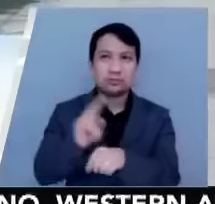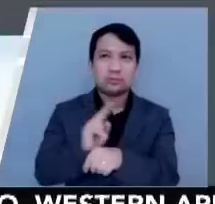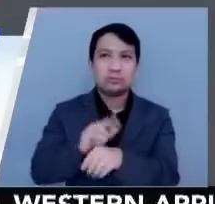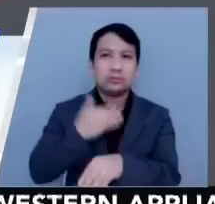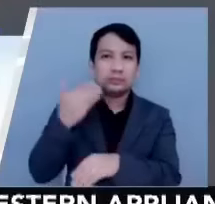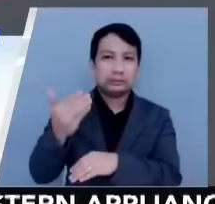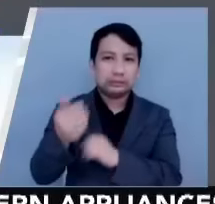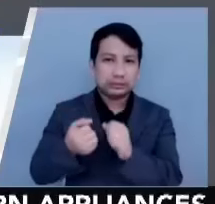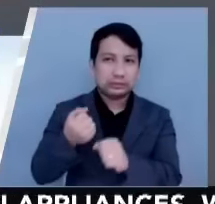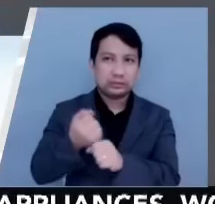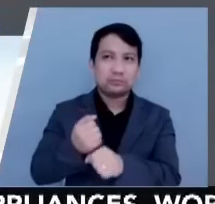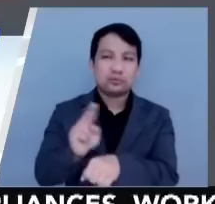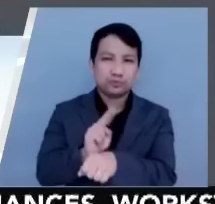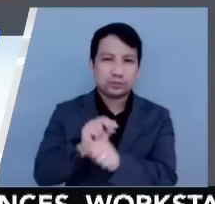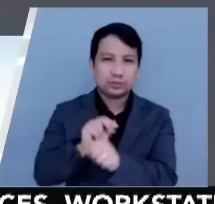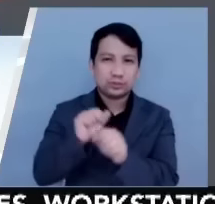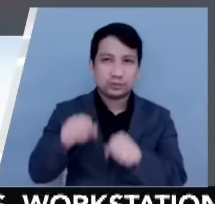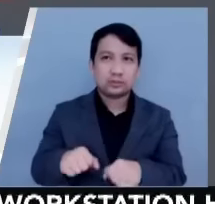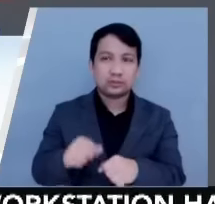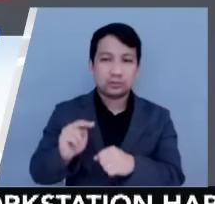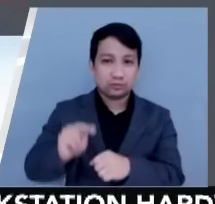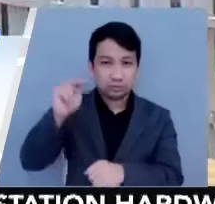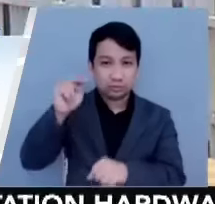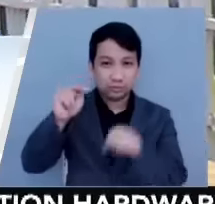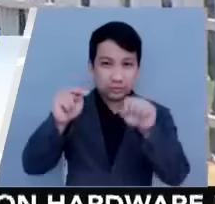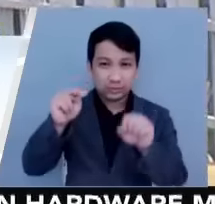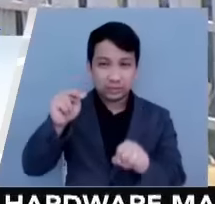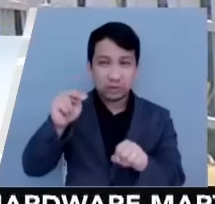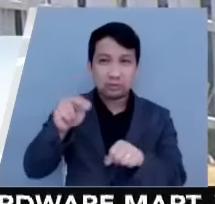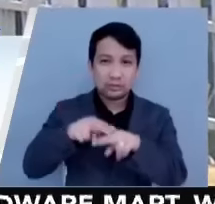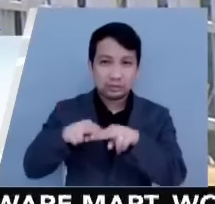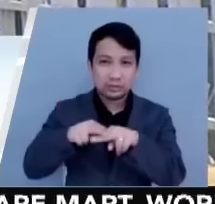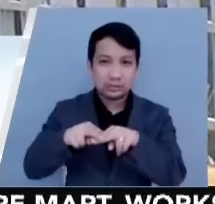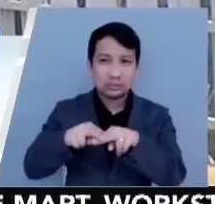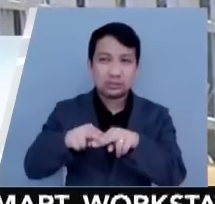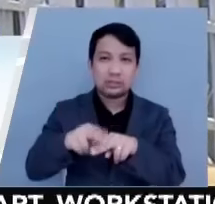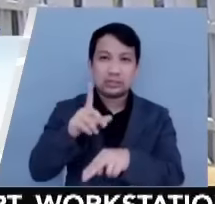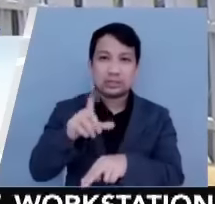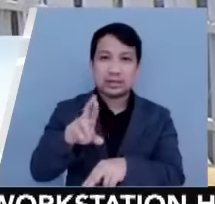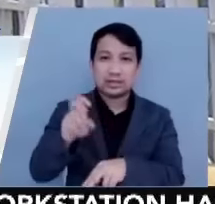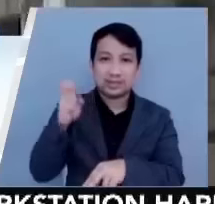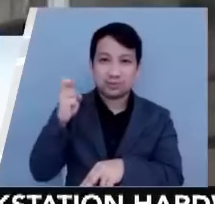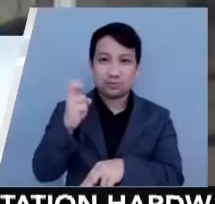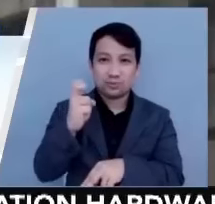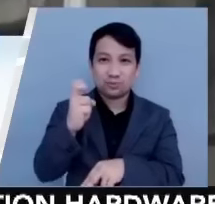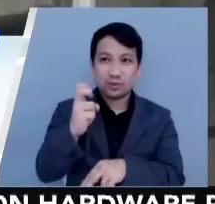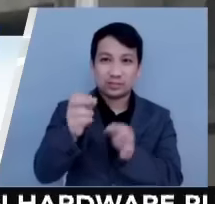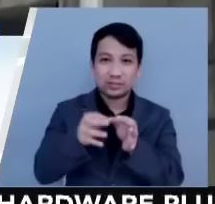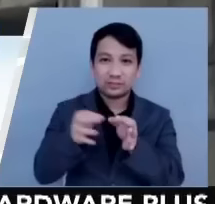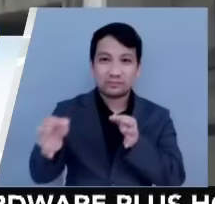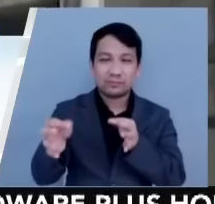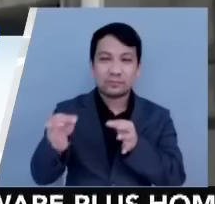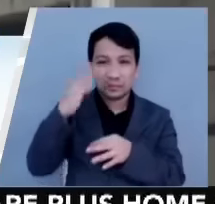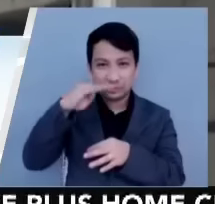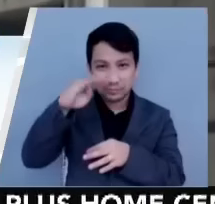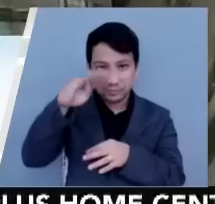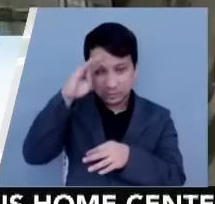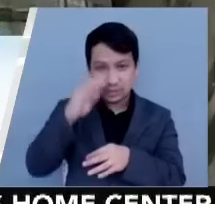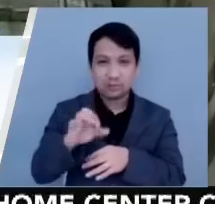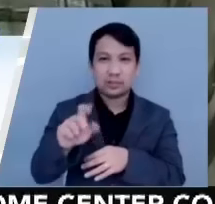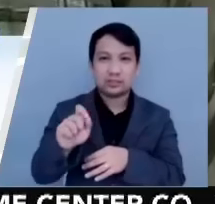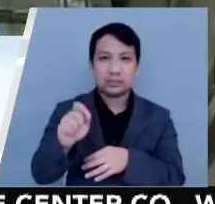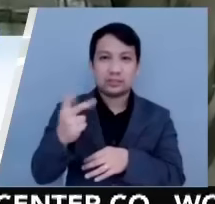taon. Gaya raw ng North-South Commuter Railway Project, LRT1 Cavite Extension Project, MRT3 Rehabilitation